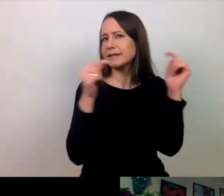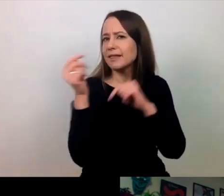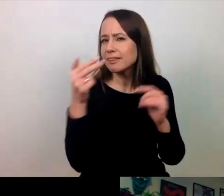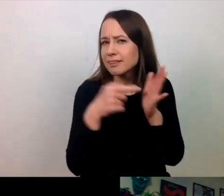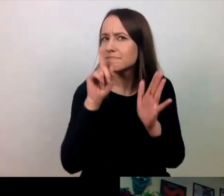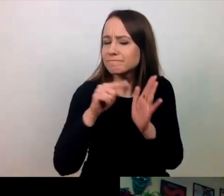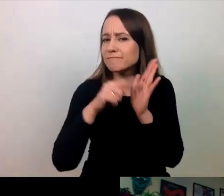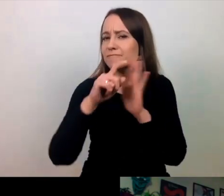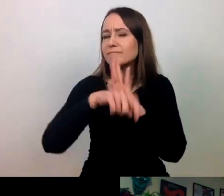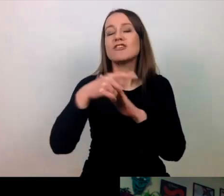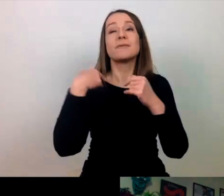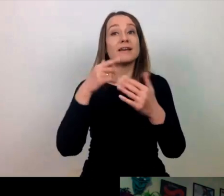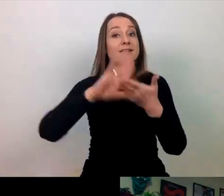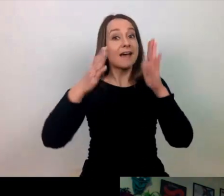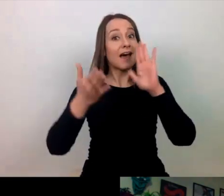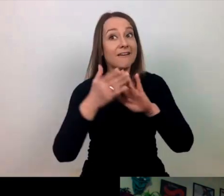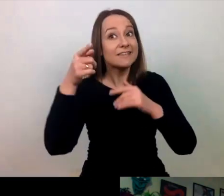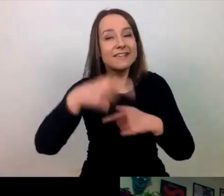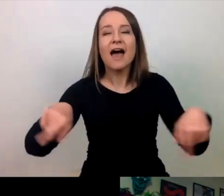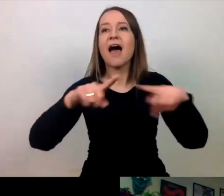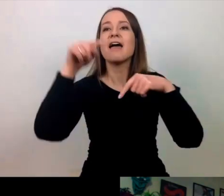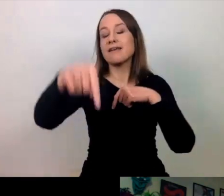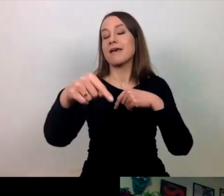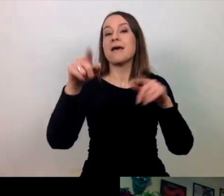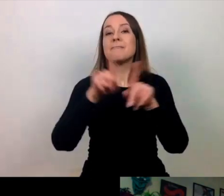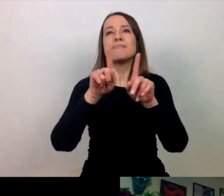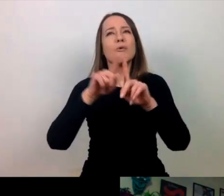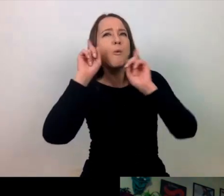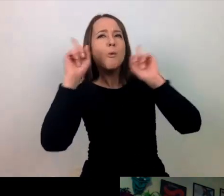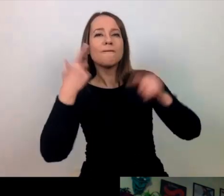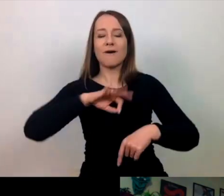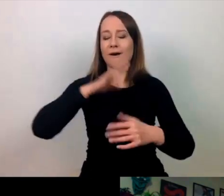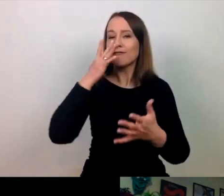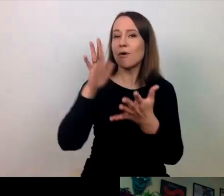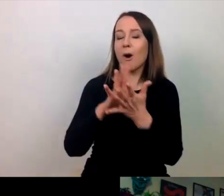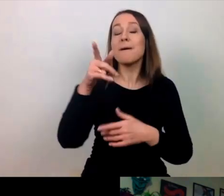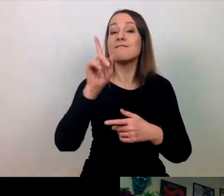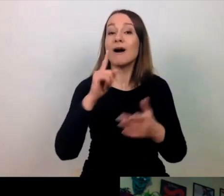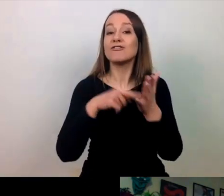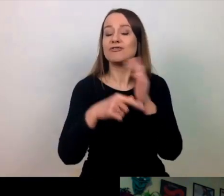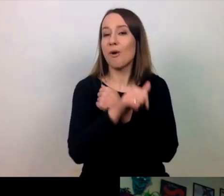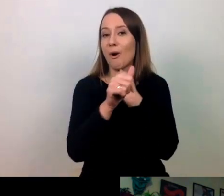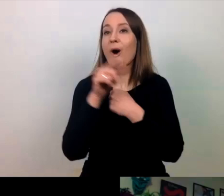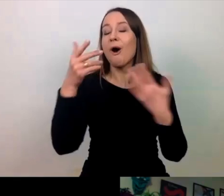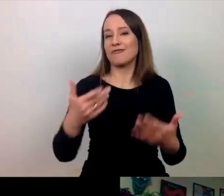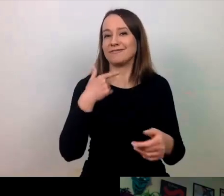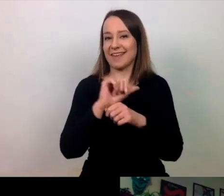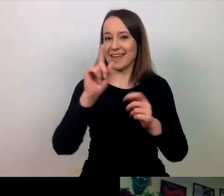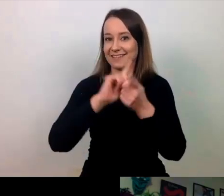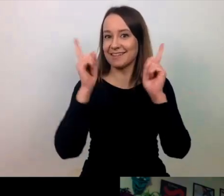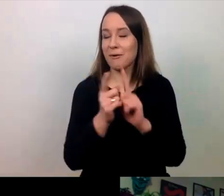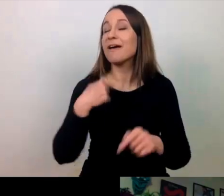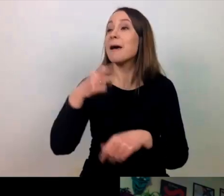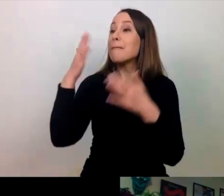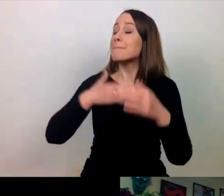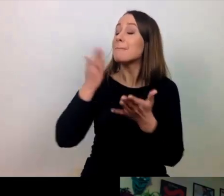swoimi uwagami. Bardzo prosimy, bardzo zapraszamy. Po to jest to spotkanie, po to mamy ze sobą, z nami fantastycznego gościa i dlatego będziemy o tym rozmawiali.